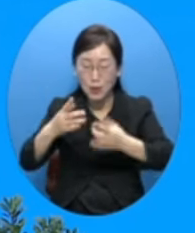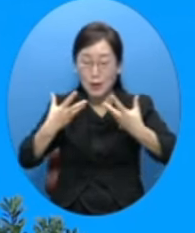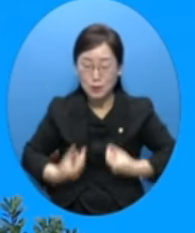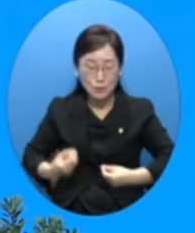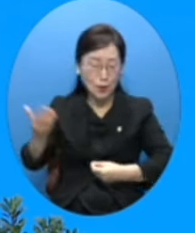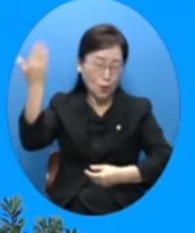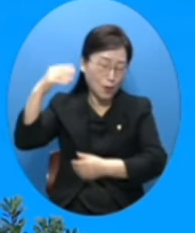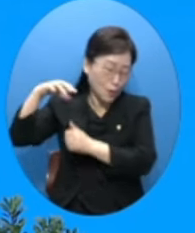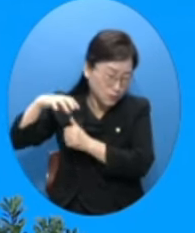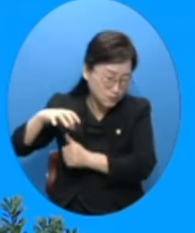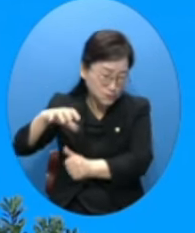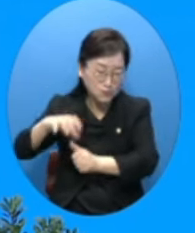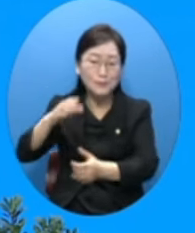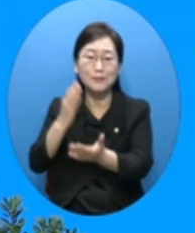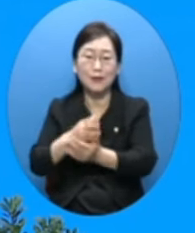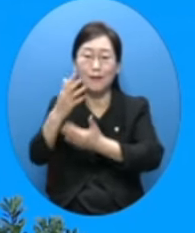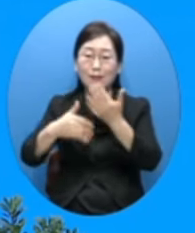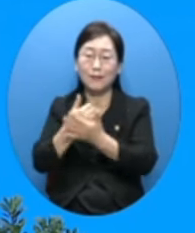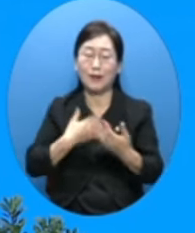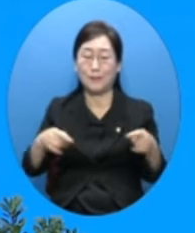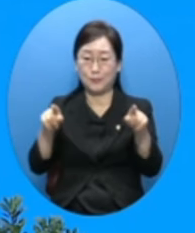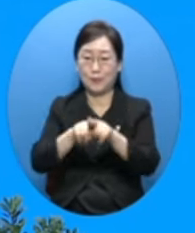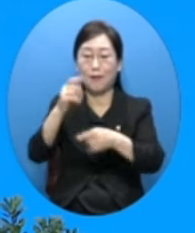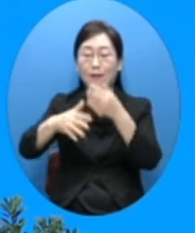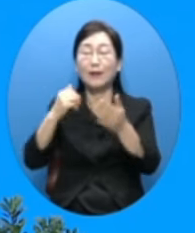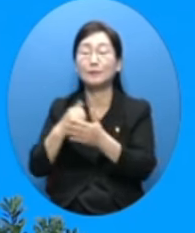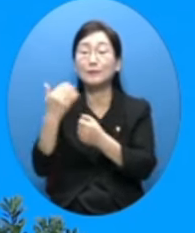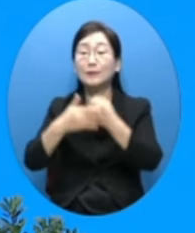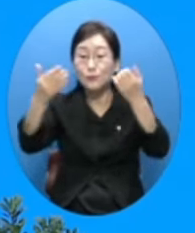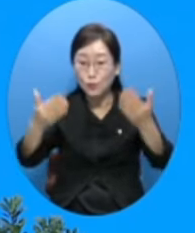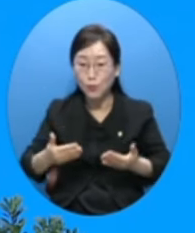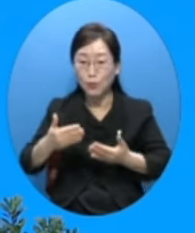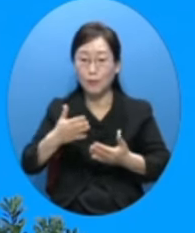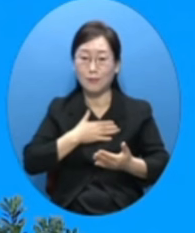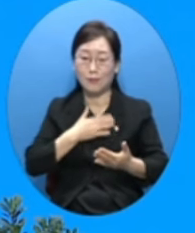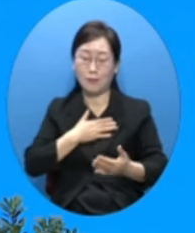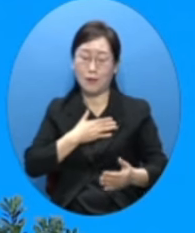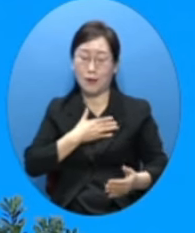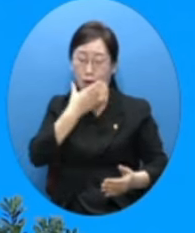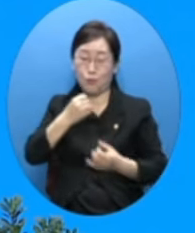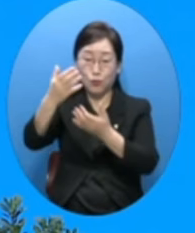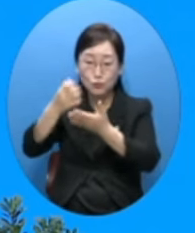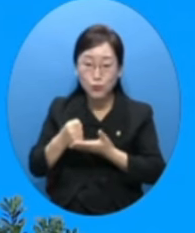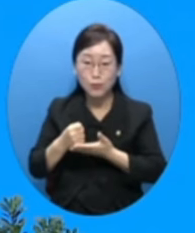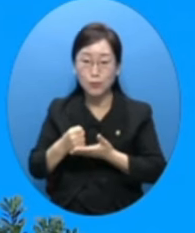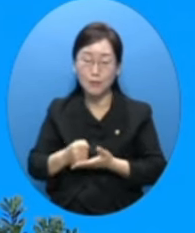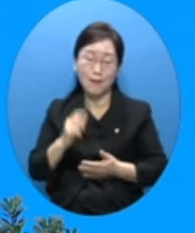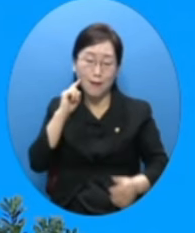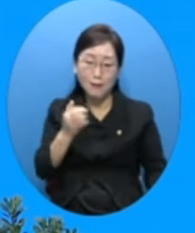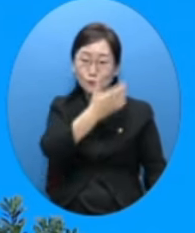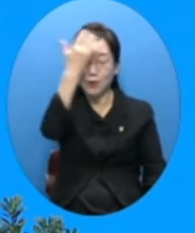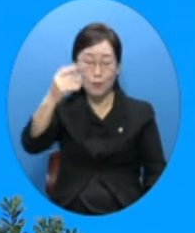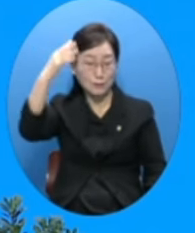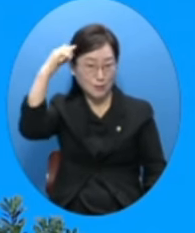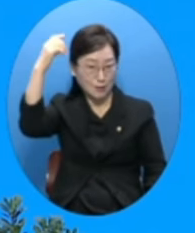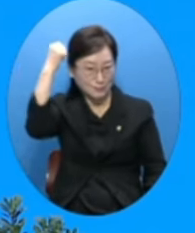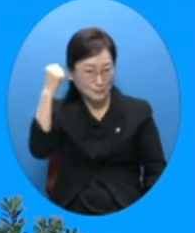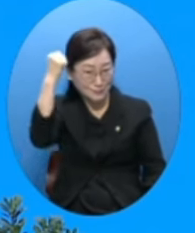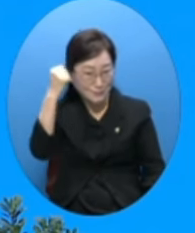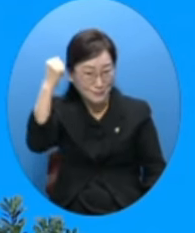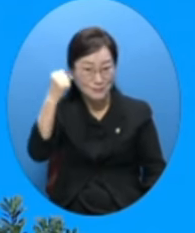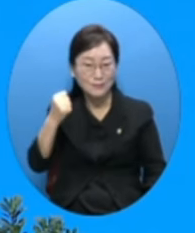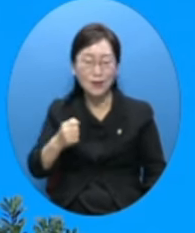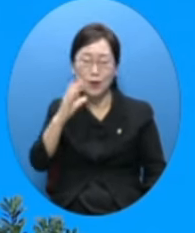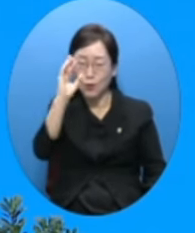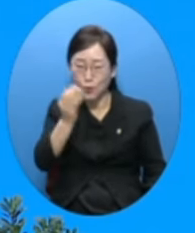살지 말고 하나님 나와 함께 하시고 하나님께 은혜 주시고 나에게 복을 내리신 그 아름다운 기억만을 가지고